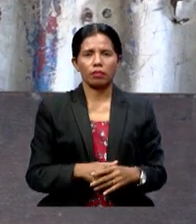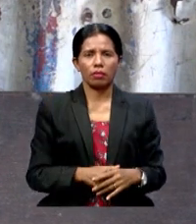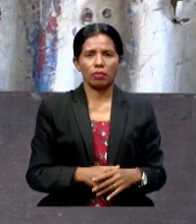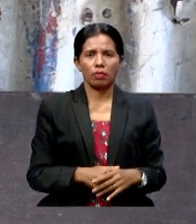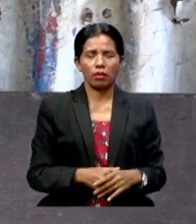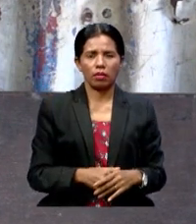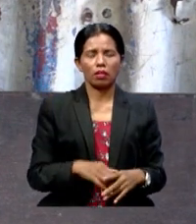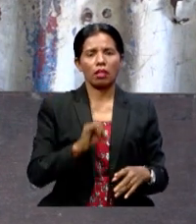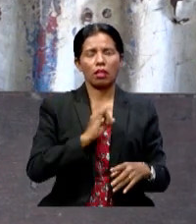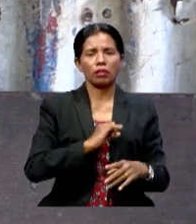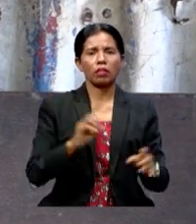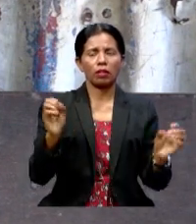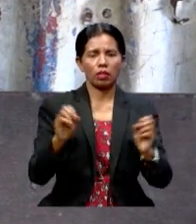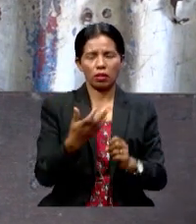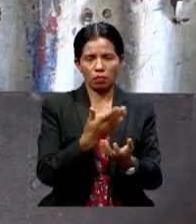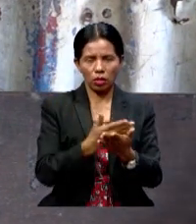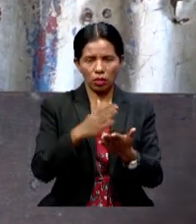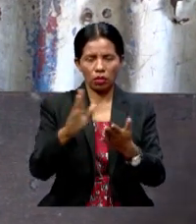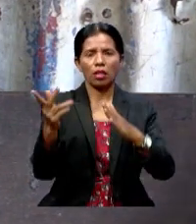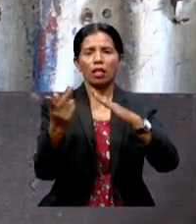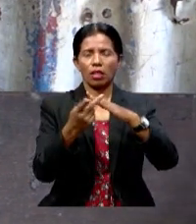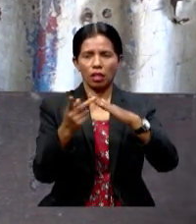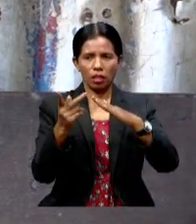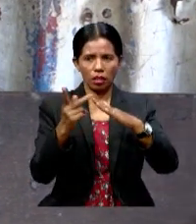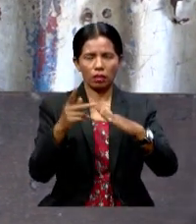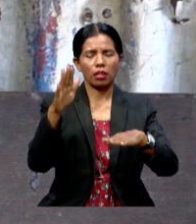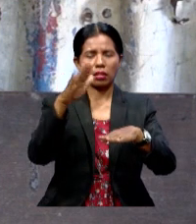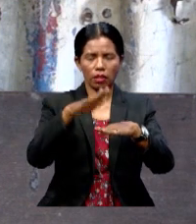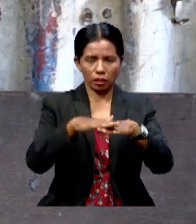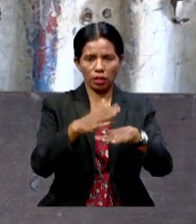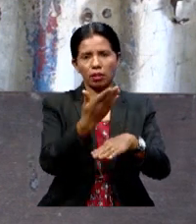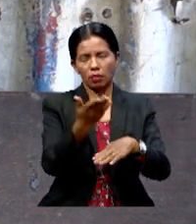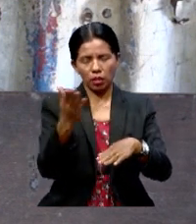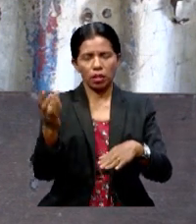Ini mahal dengan lain. Ini yang kola kalin. Intaka te ini umane